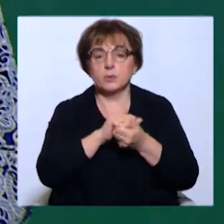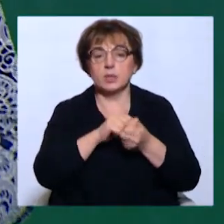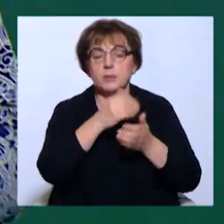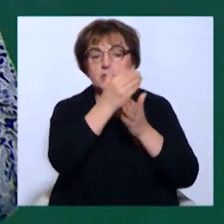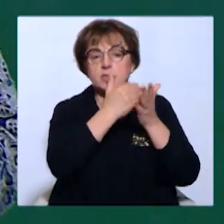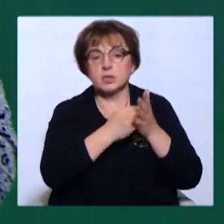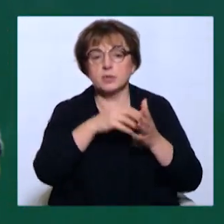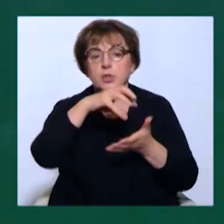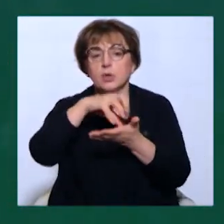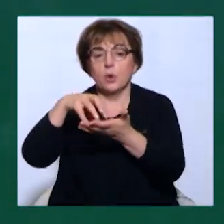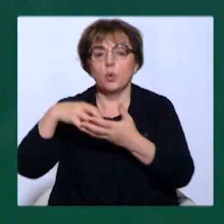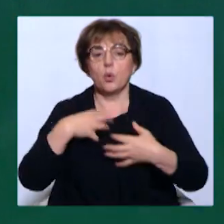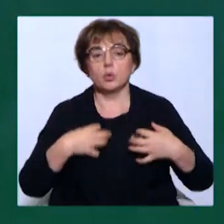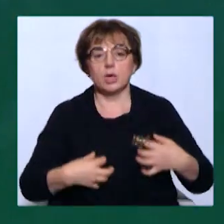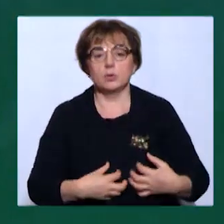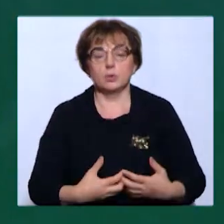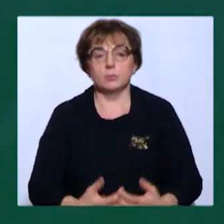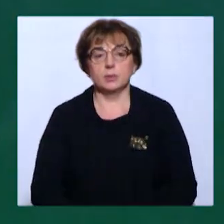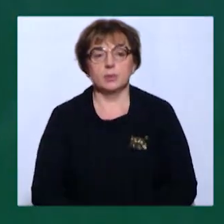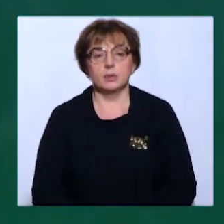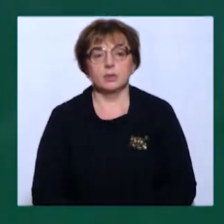სისტემაში შემავალი ორგანოები.